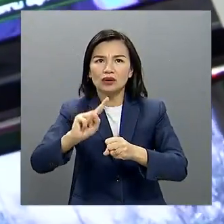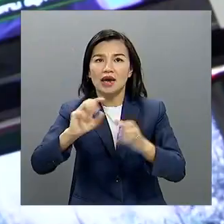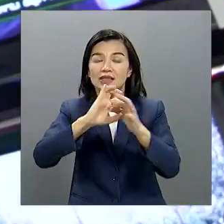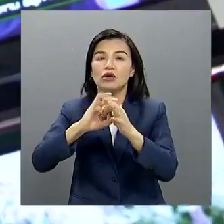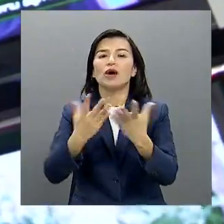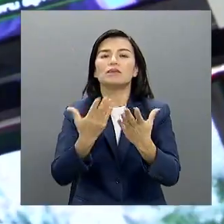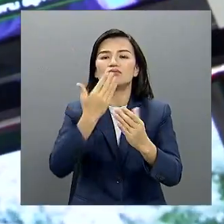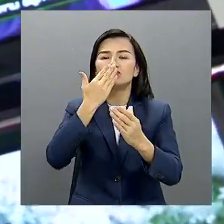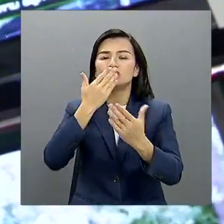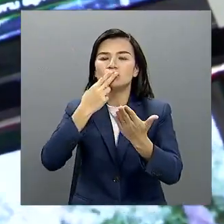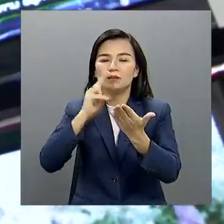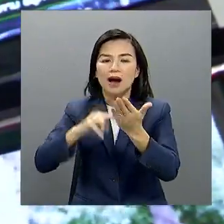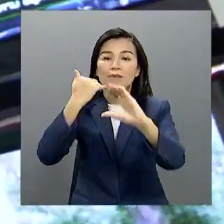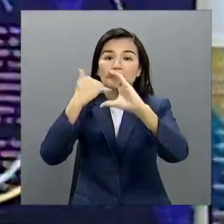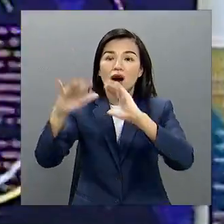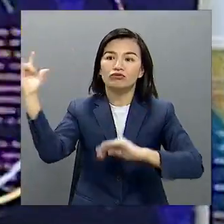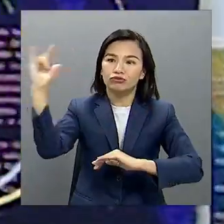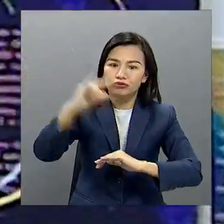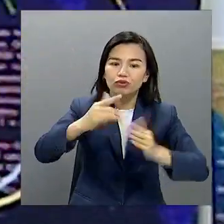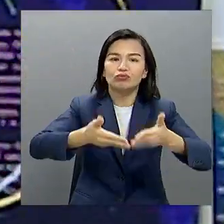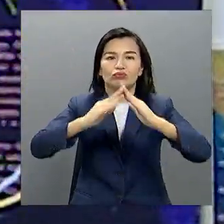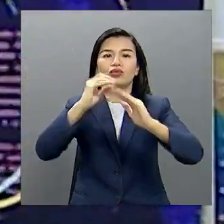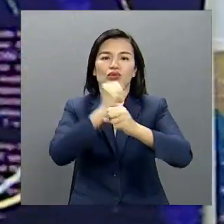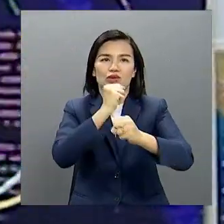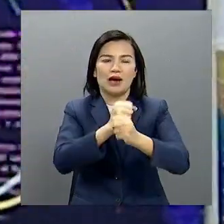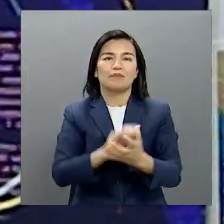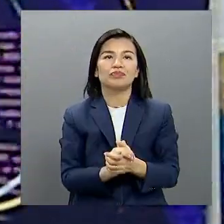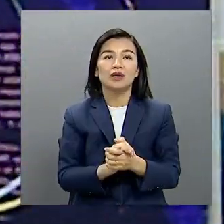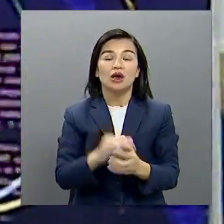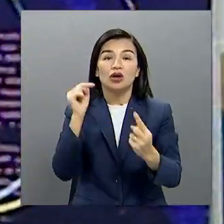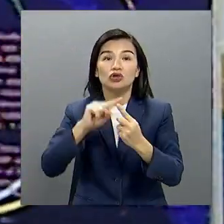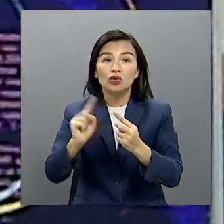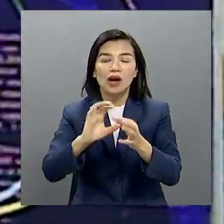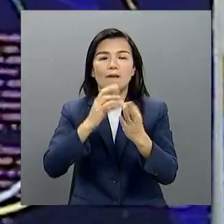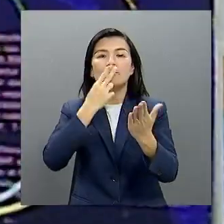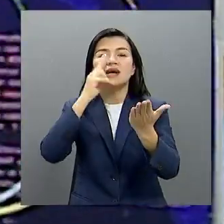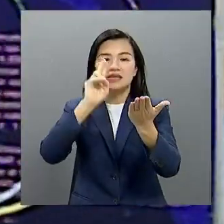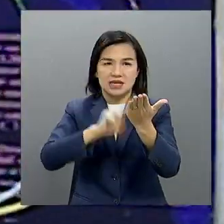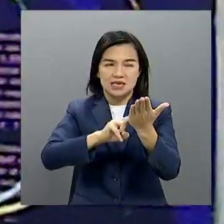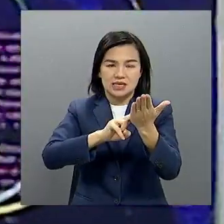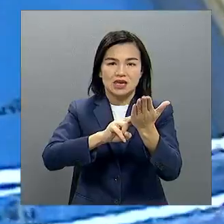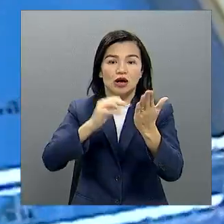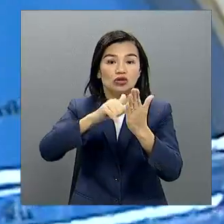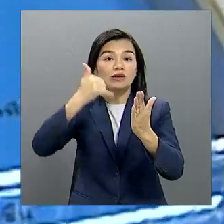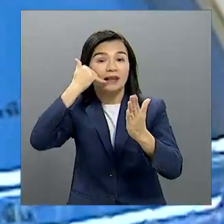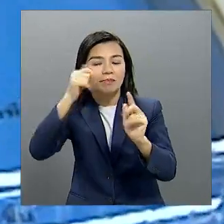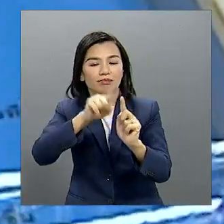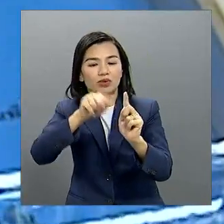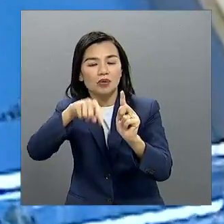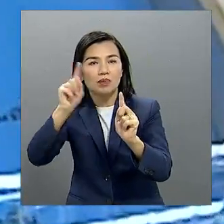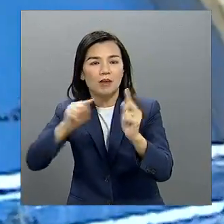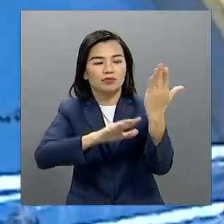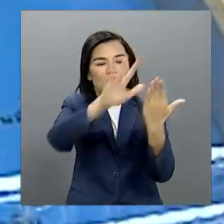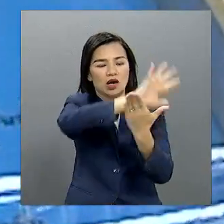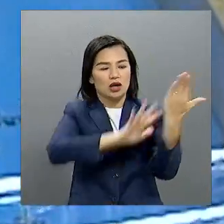การบินขึ้นต่อมาการไปรษณีย์และโทรเลขมีการขยายบริการไปทั่วราชอาณาจักรรวมทั้งทำหน้าที่เป็นสื่อกลาง